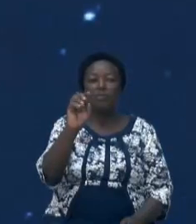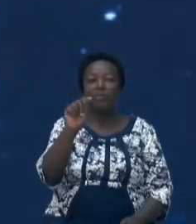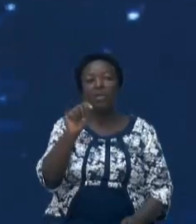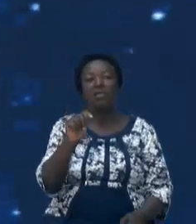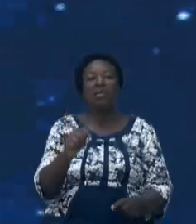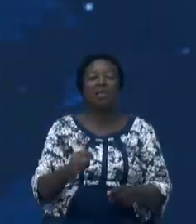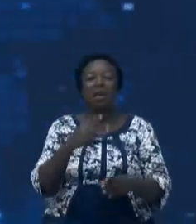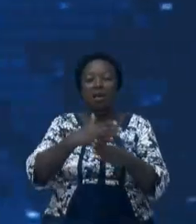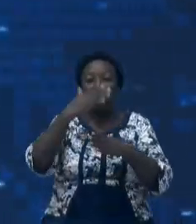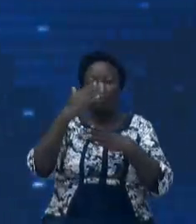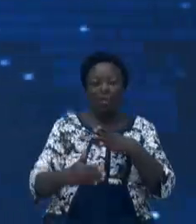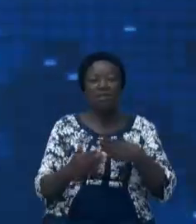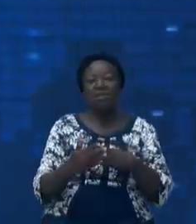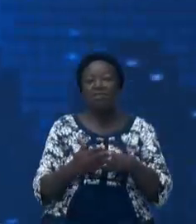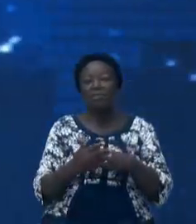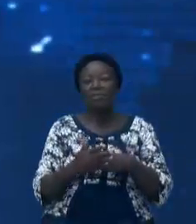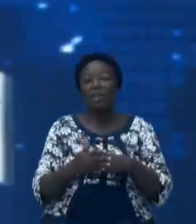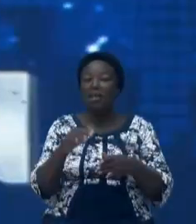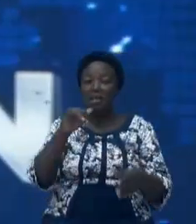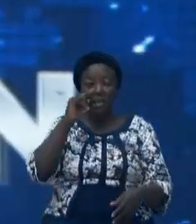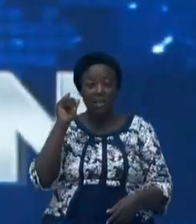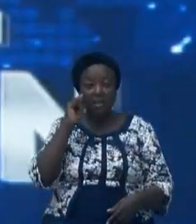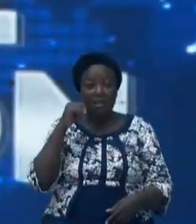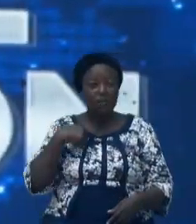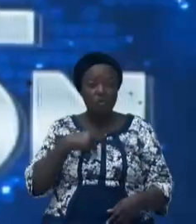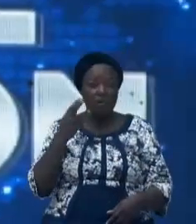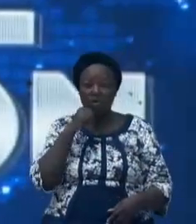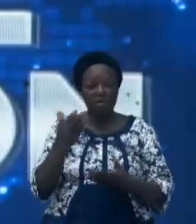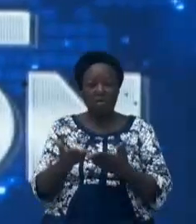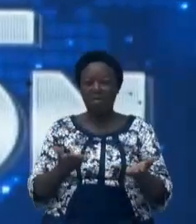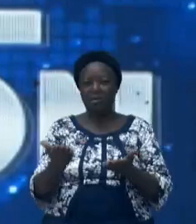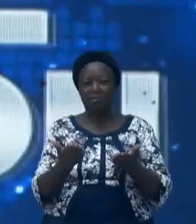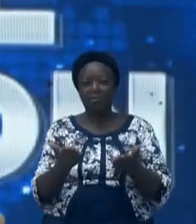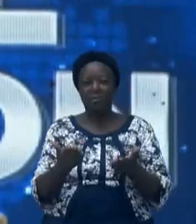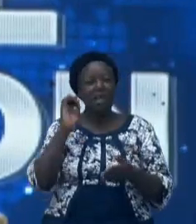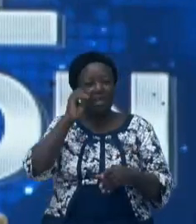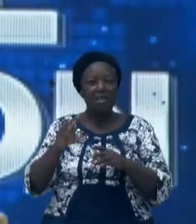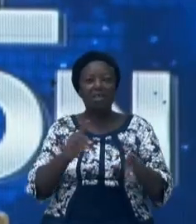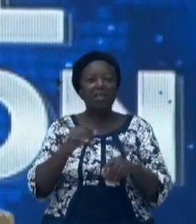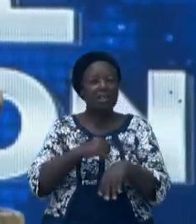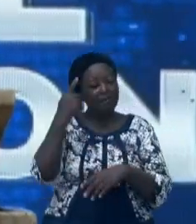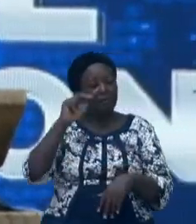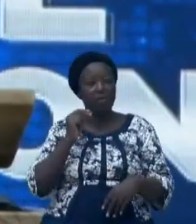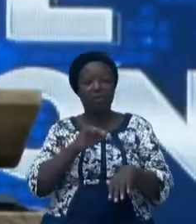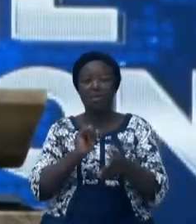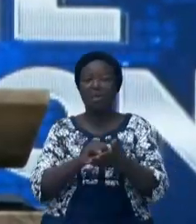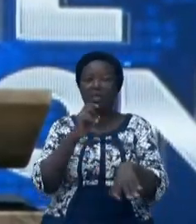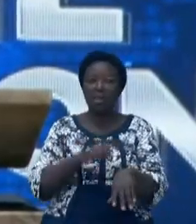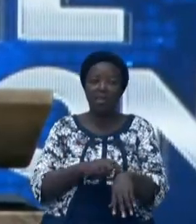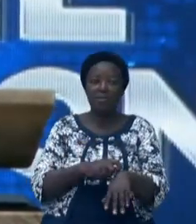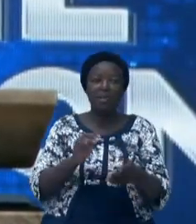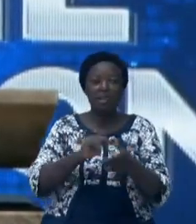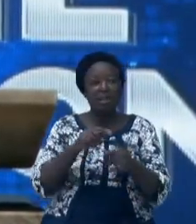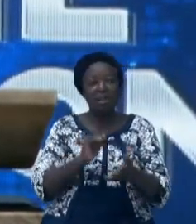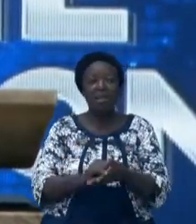l'expiration achevée hier nous n'étions pas là il l'a fait en ce moment il nous a aimés il s'est